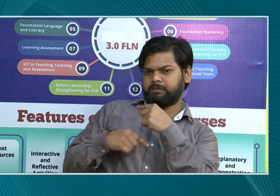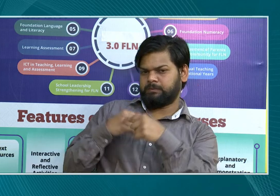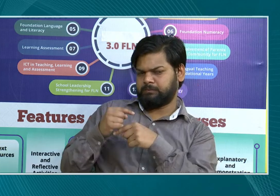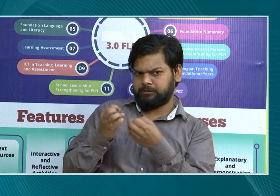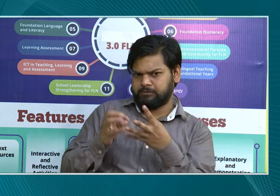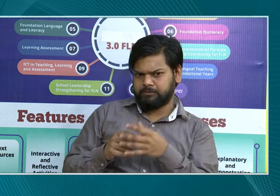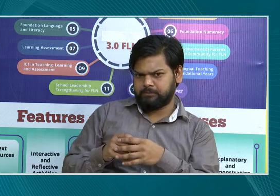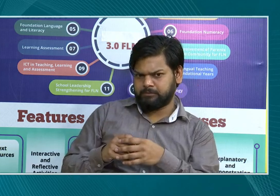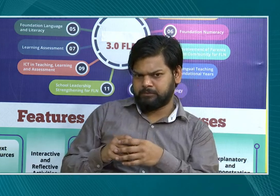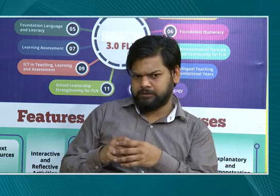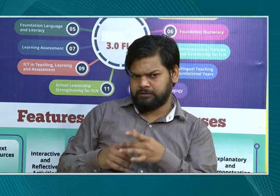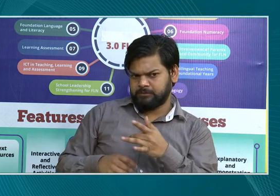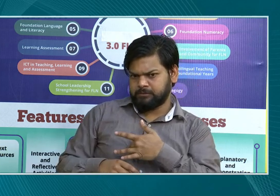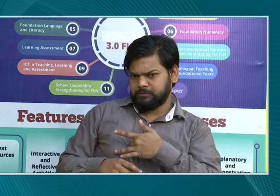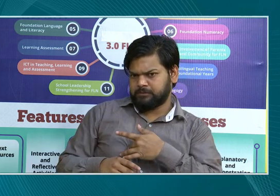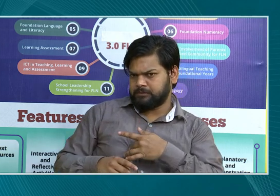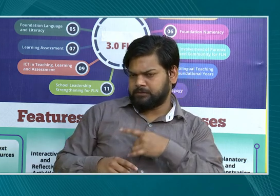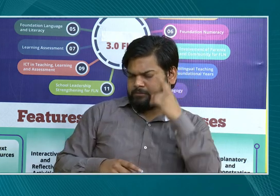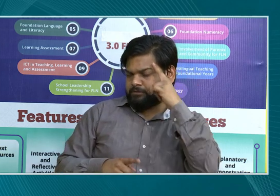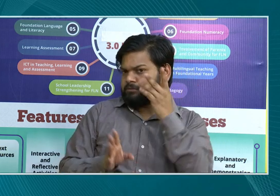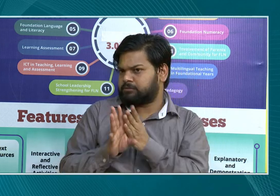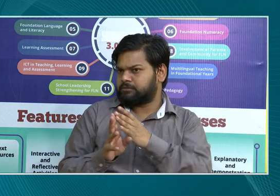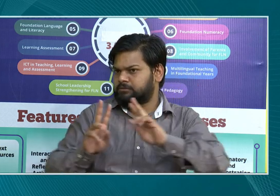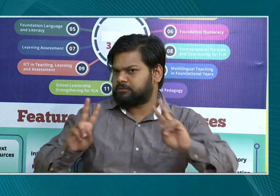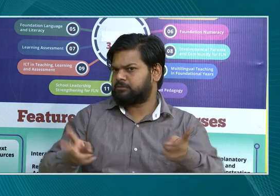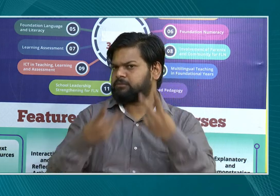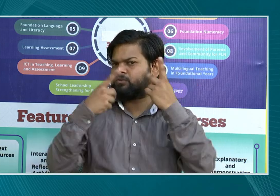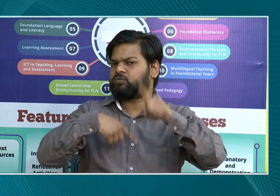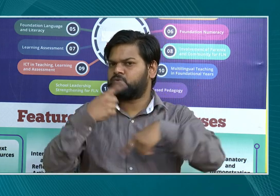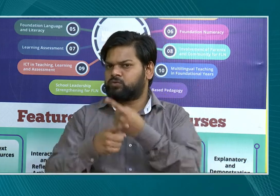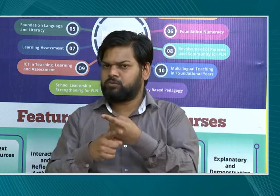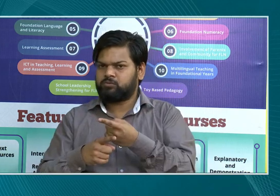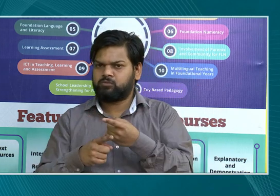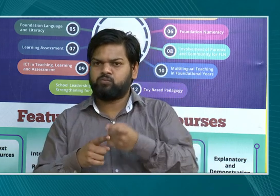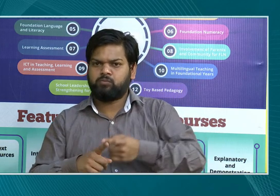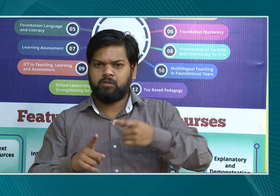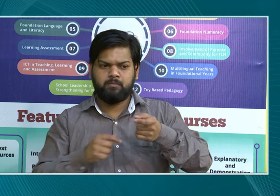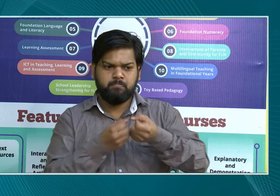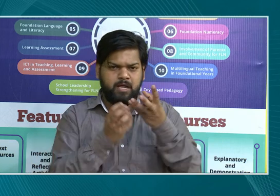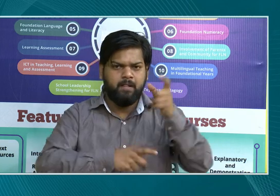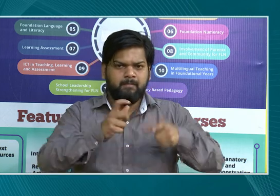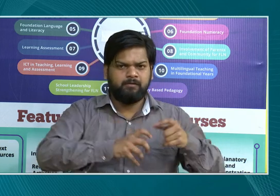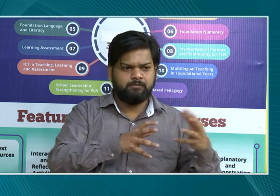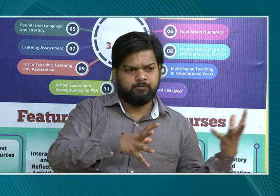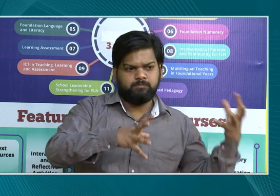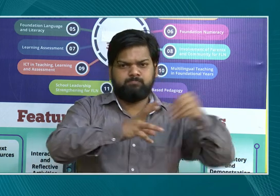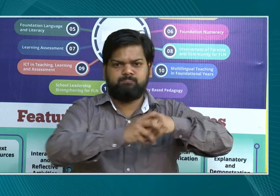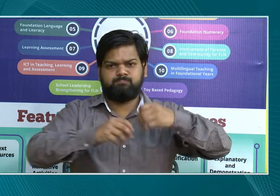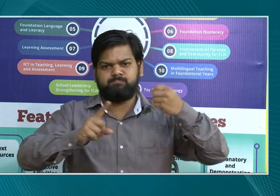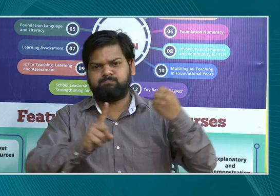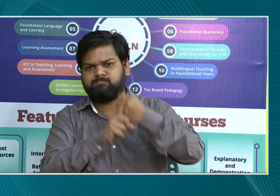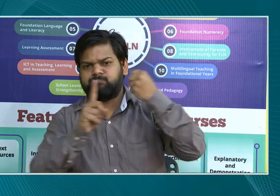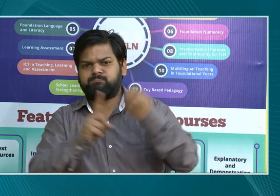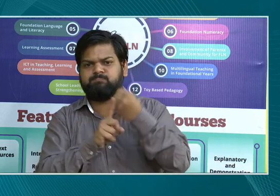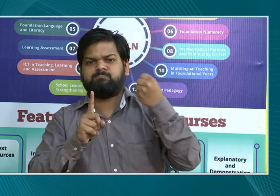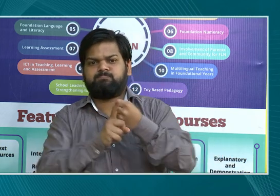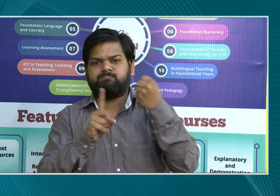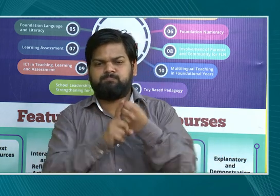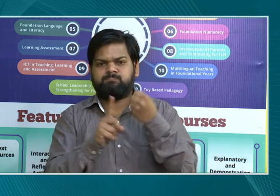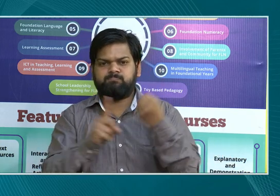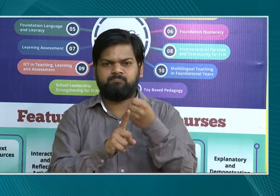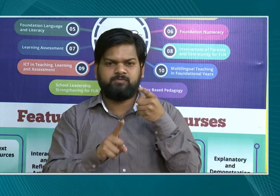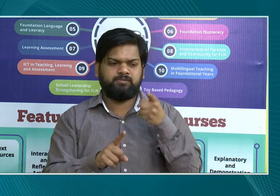रन के अंदर वो शक्ति है जो लोगों को जोड़ देगी एक लंबे समय से और विद्रोह बहुत तेज हो जाएगा इसी बहके के करण उन्होंने इनको